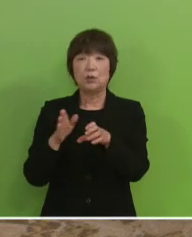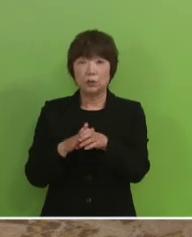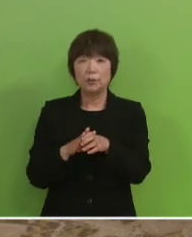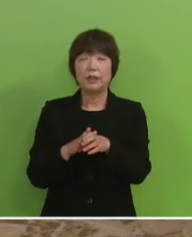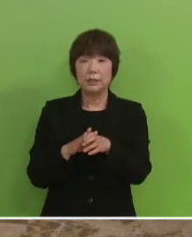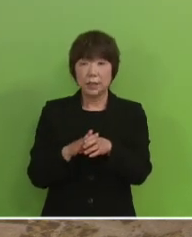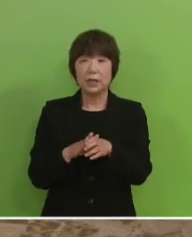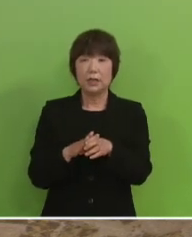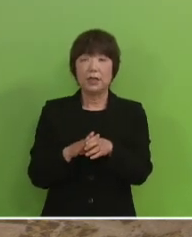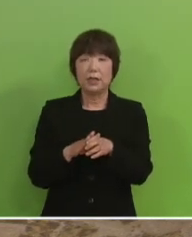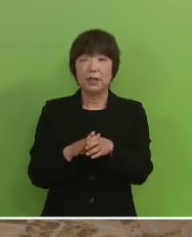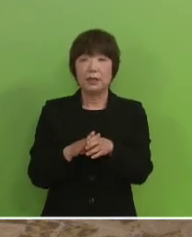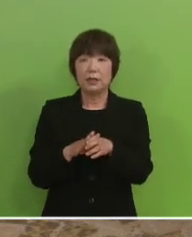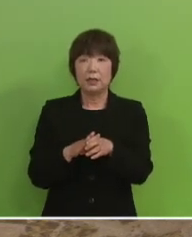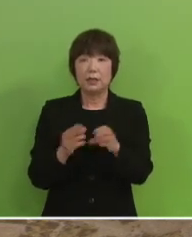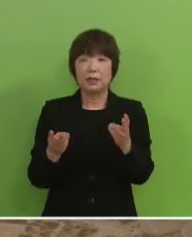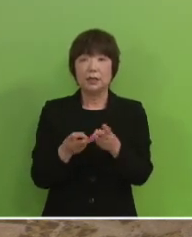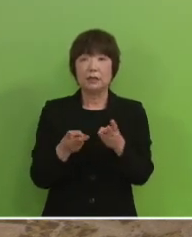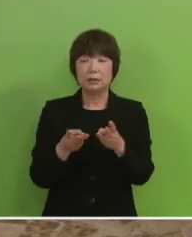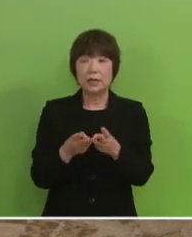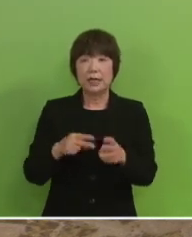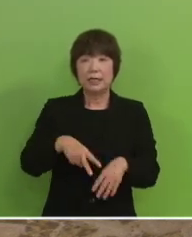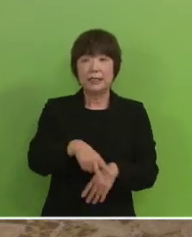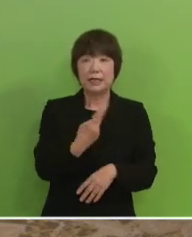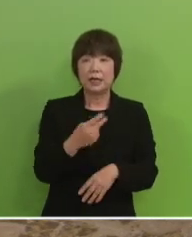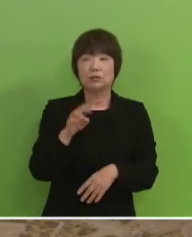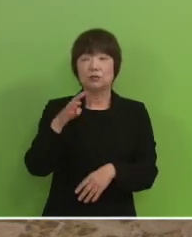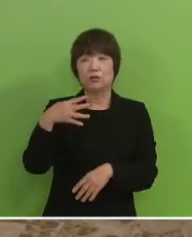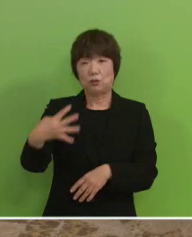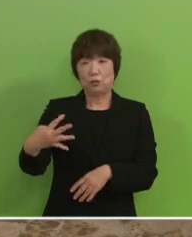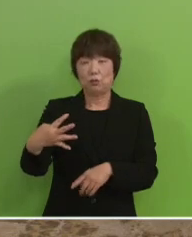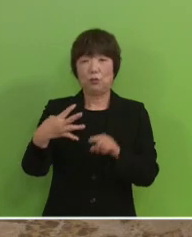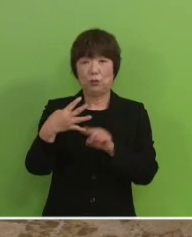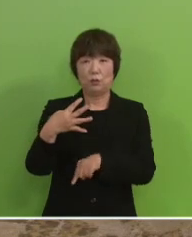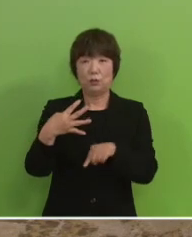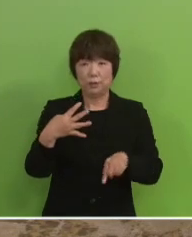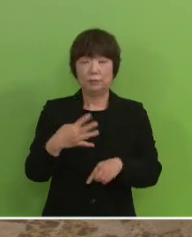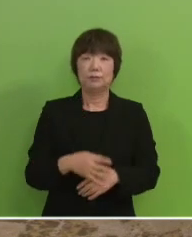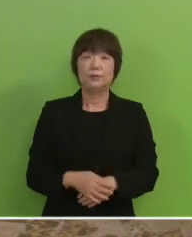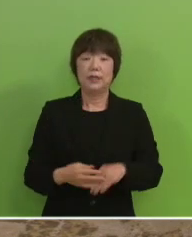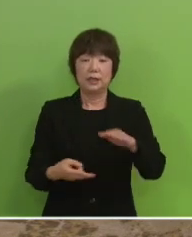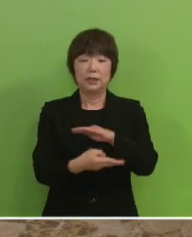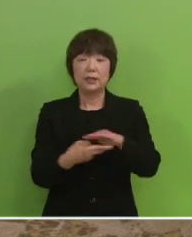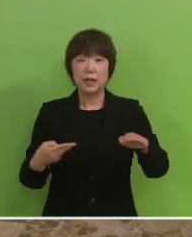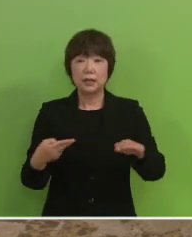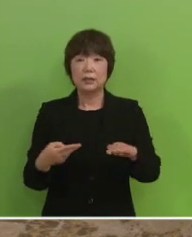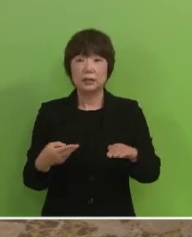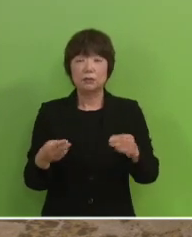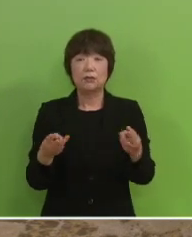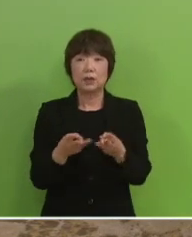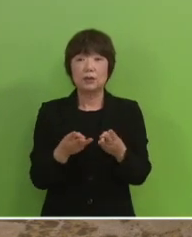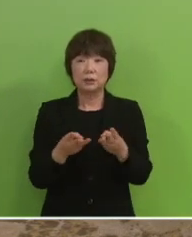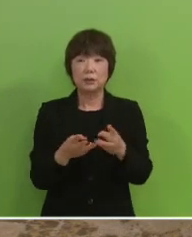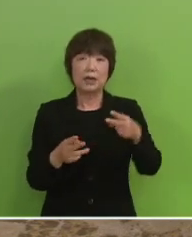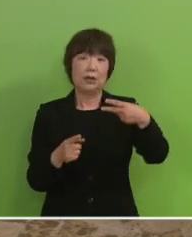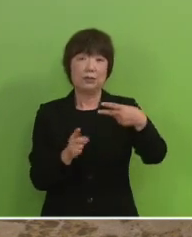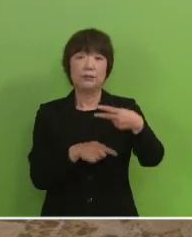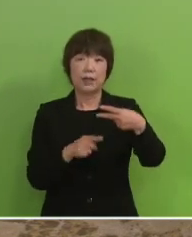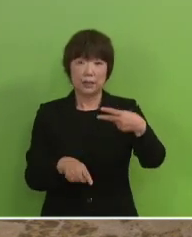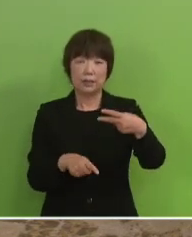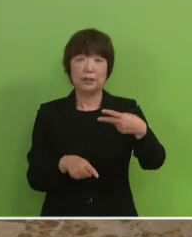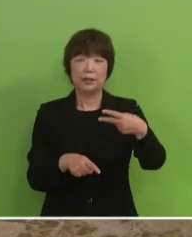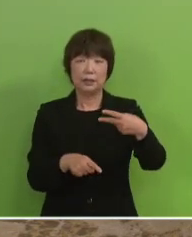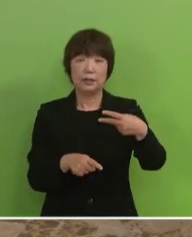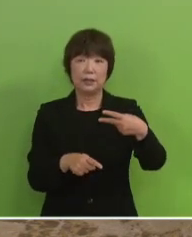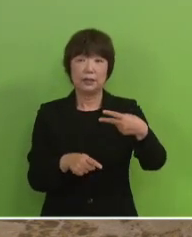入院調査方も含めてへ204名でございます隊員のになった方は2名増え